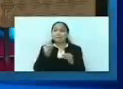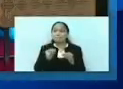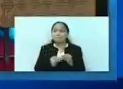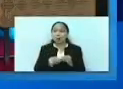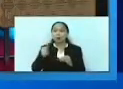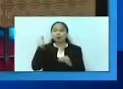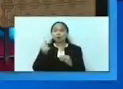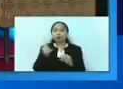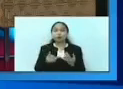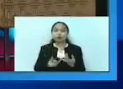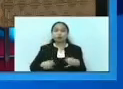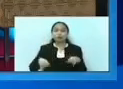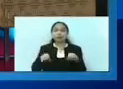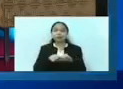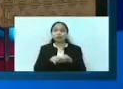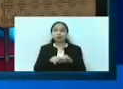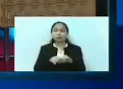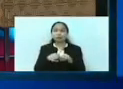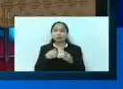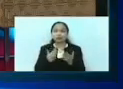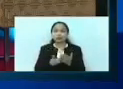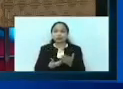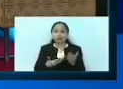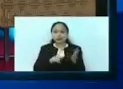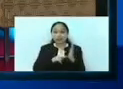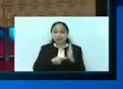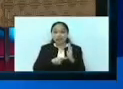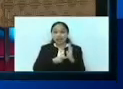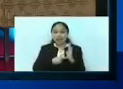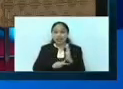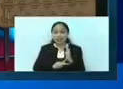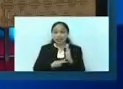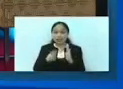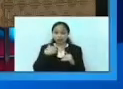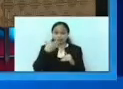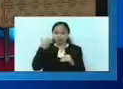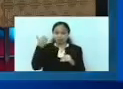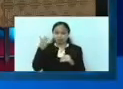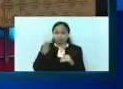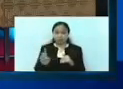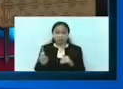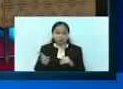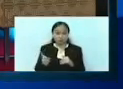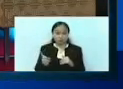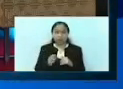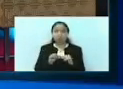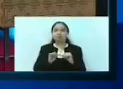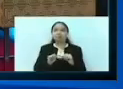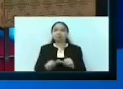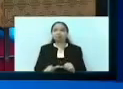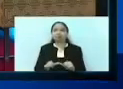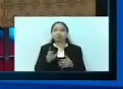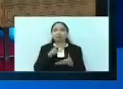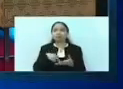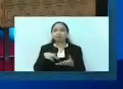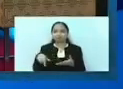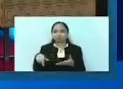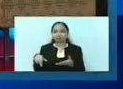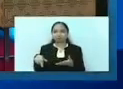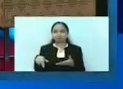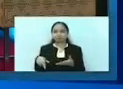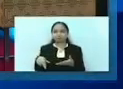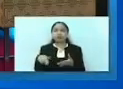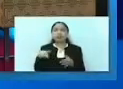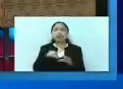key, susi, para ikaw ay maging more than conquerors. Yeah? Sabi ng Bible, nay, in all these things,